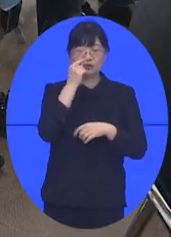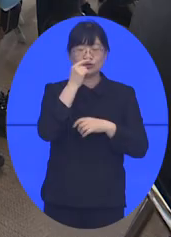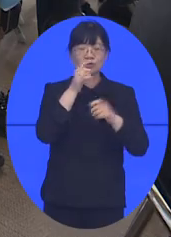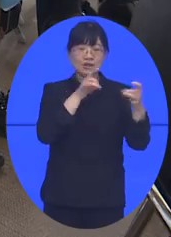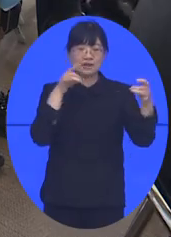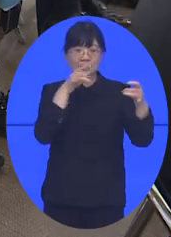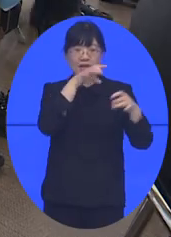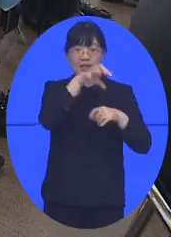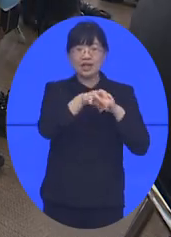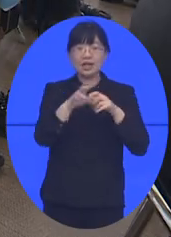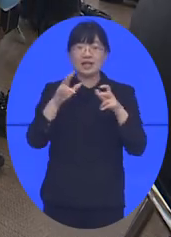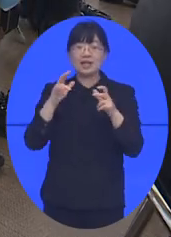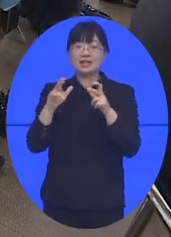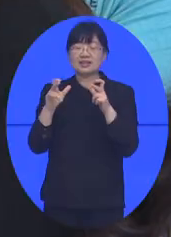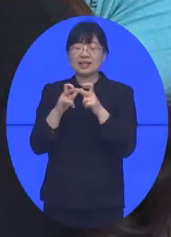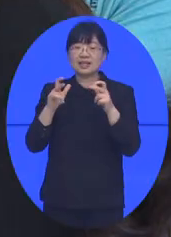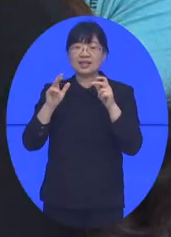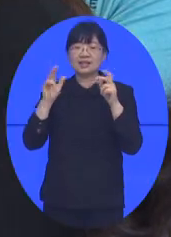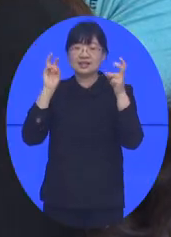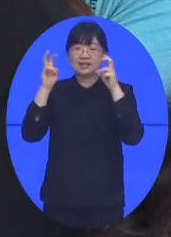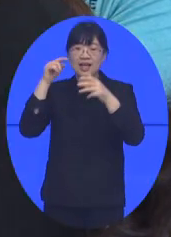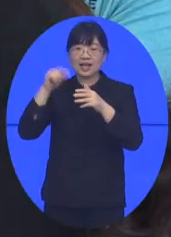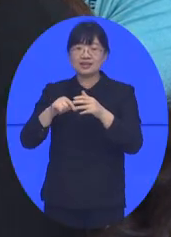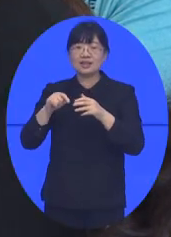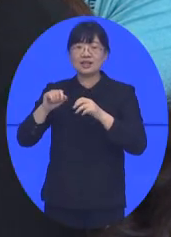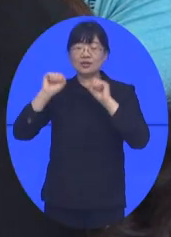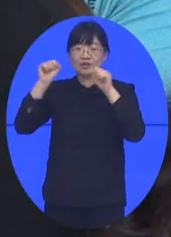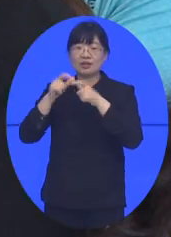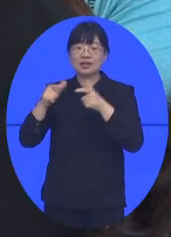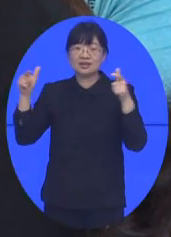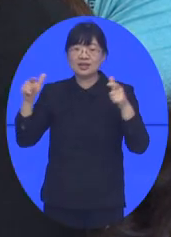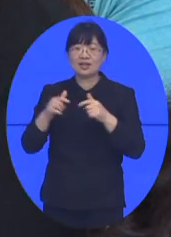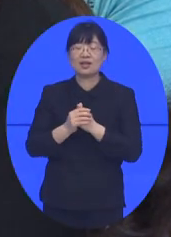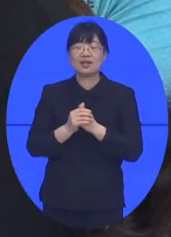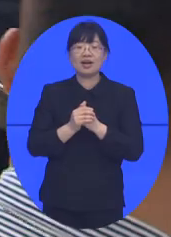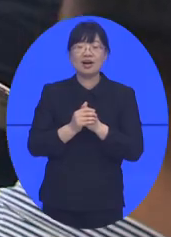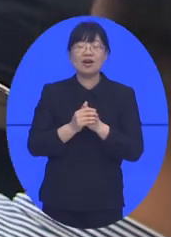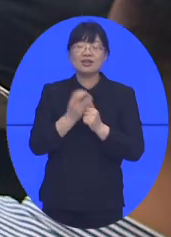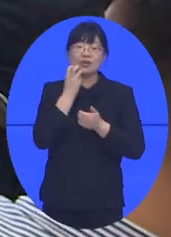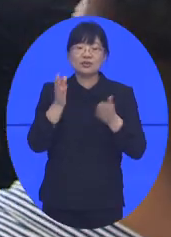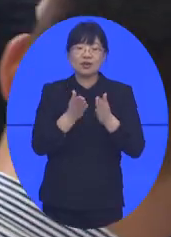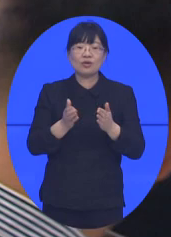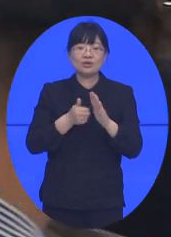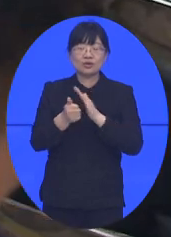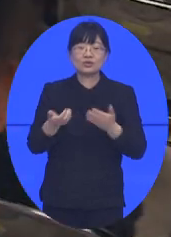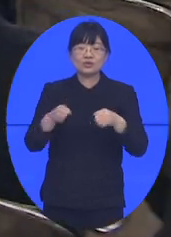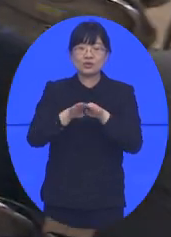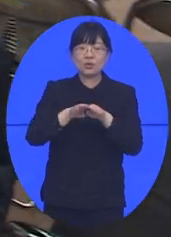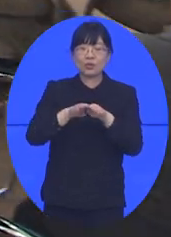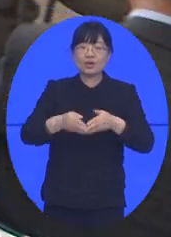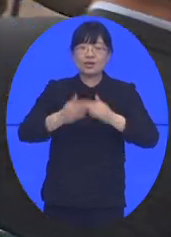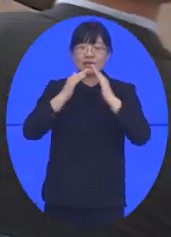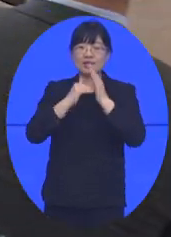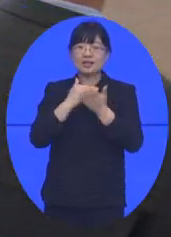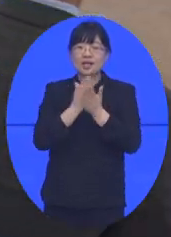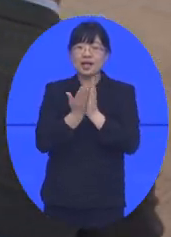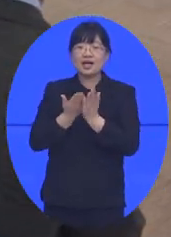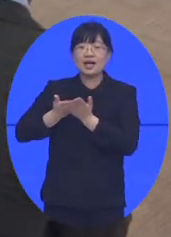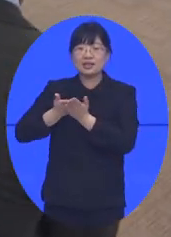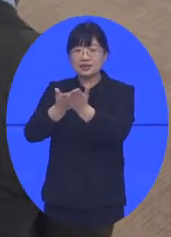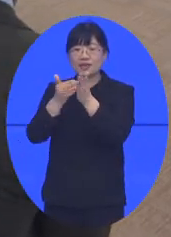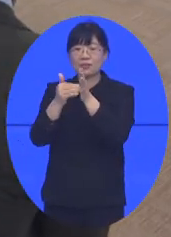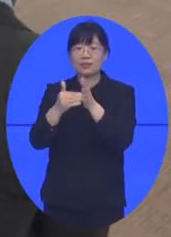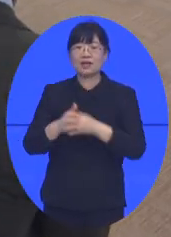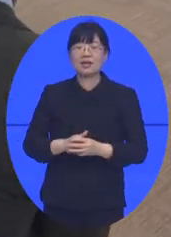운영, 장애인 직장 운동부 확대, 메가 스포츠 대회 개최, 경기도 선수촌 건립 등 다양한 의견과 건의사항을